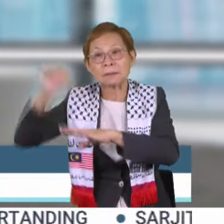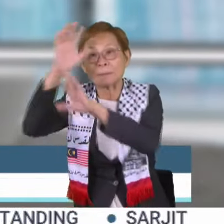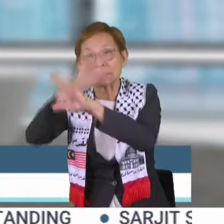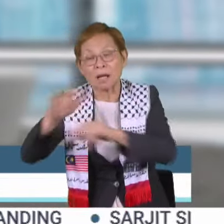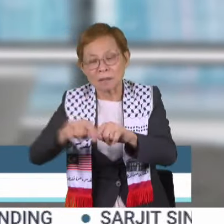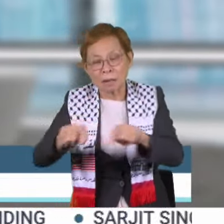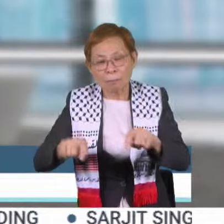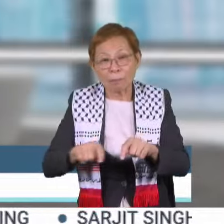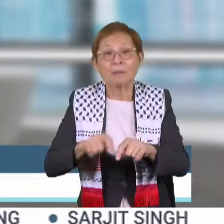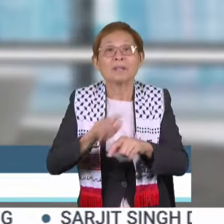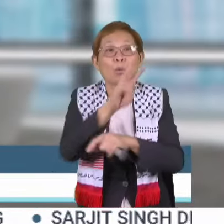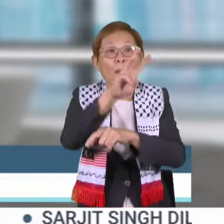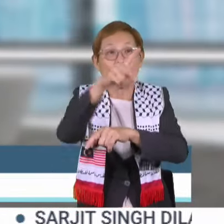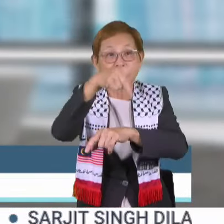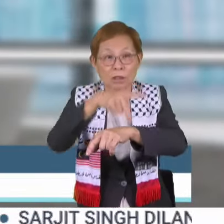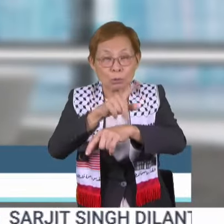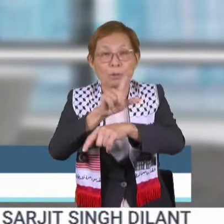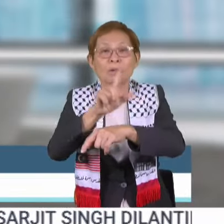wilayah Persekutuan